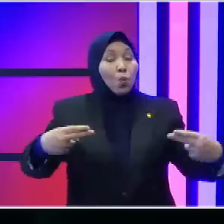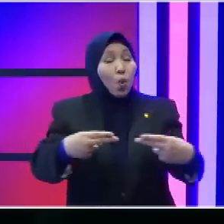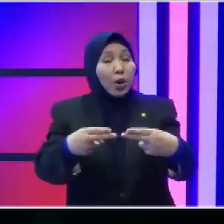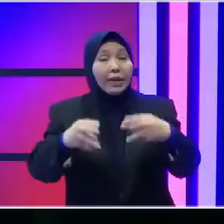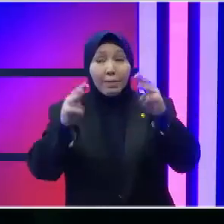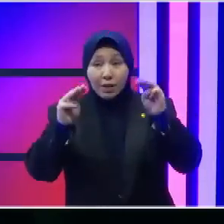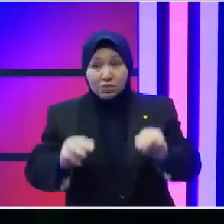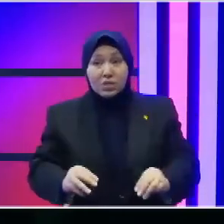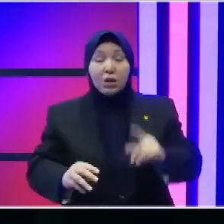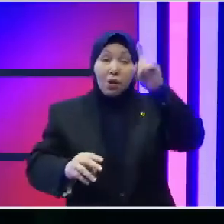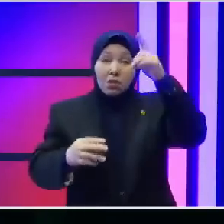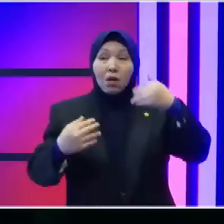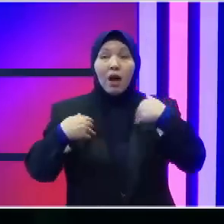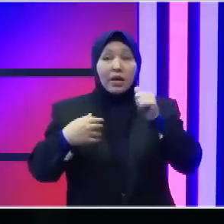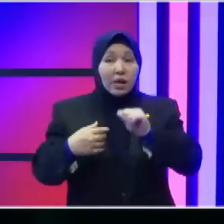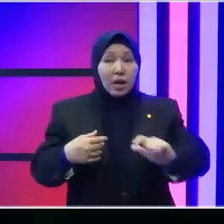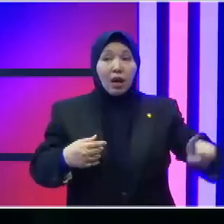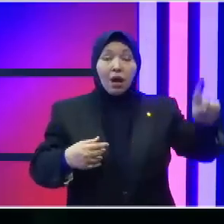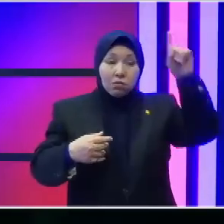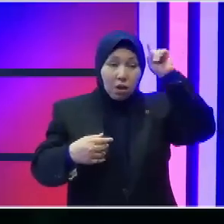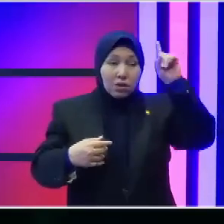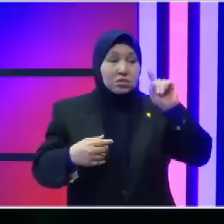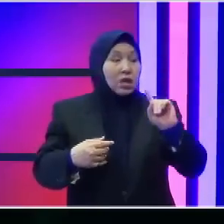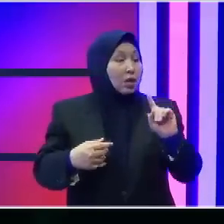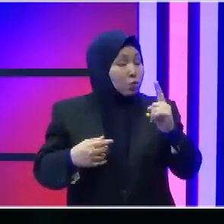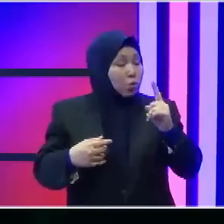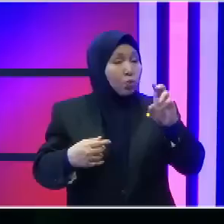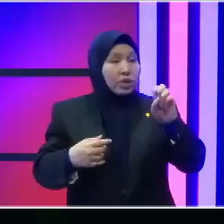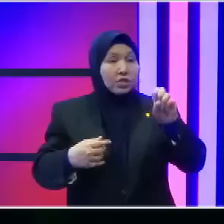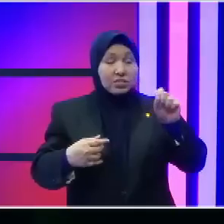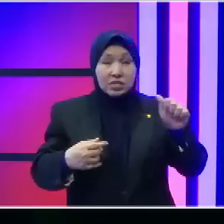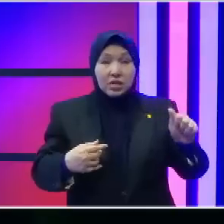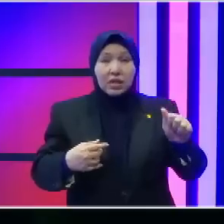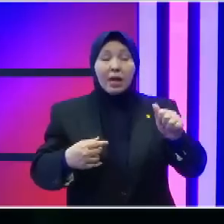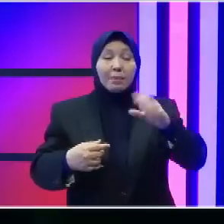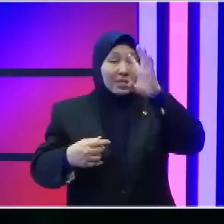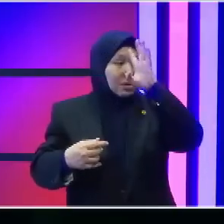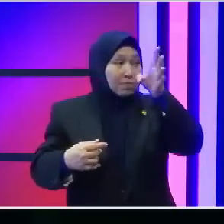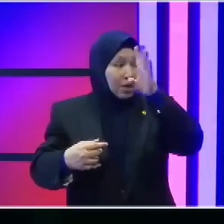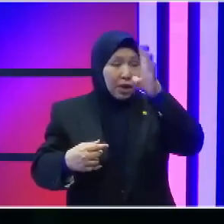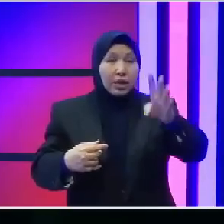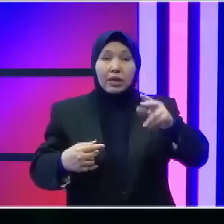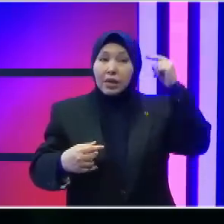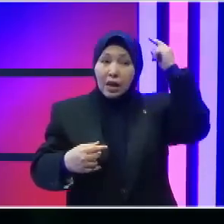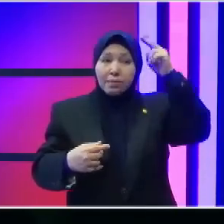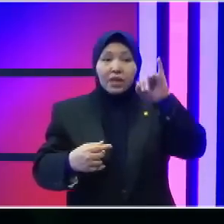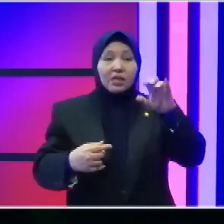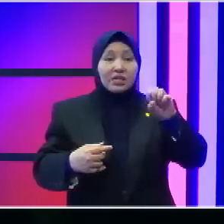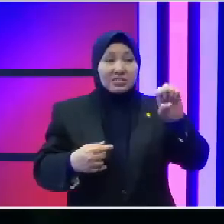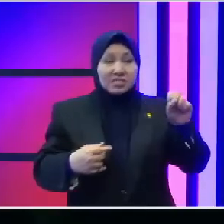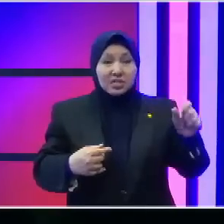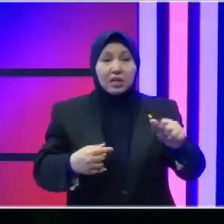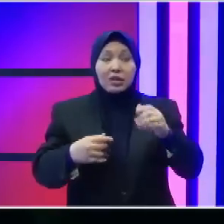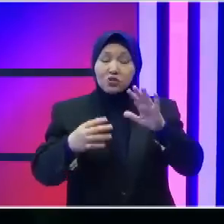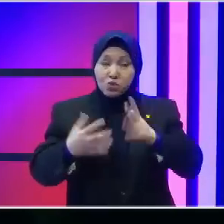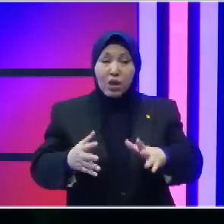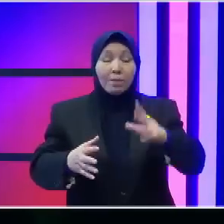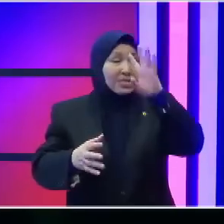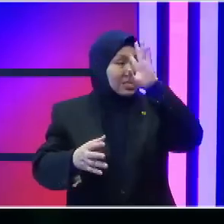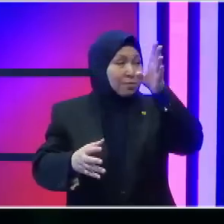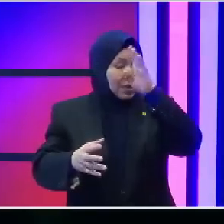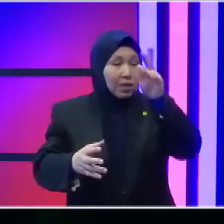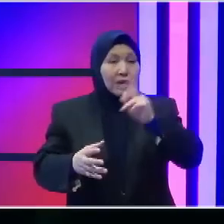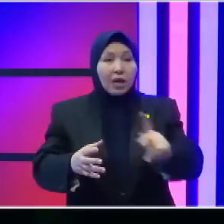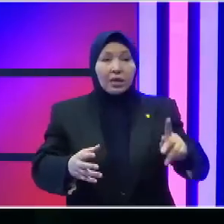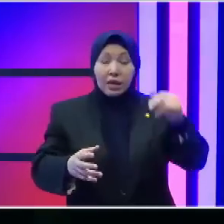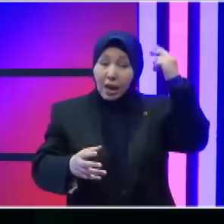ya. Allah adalah Allah, satu Esa yang menciptakan Nabi Isa alaihi salam seperti mana pernah menciptakan